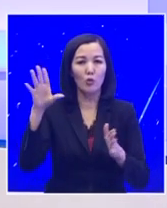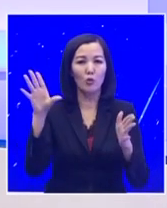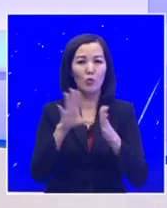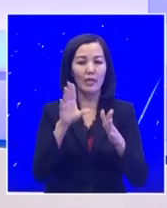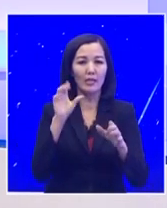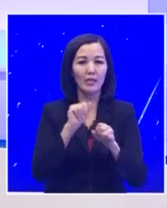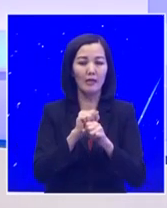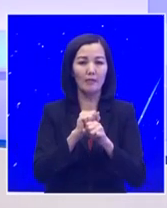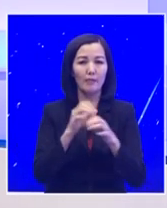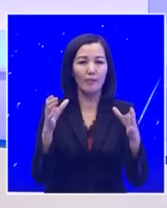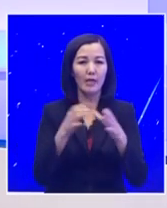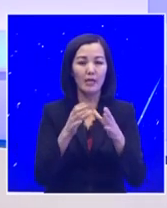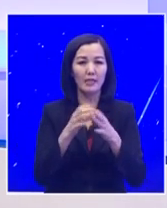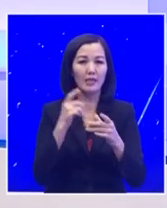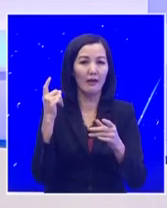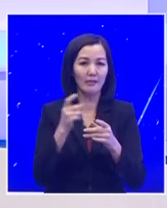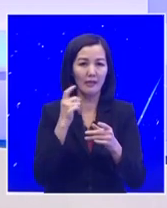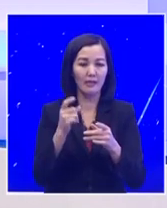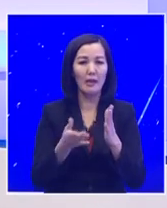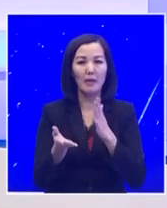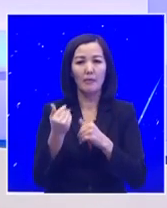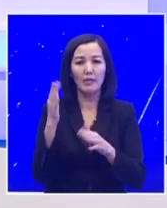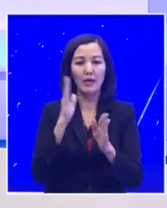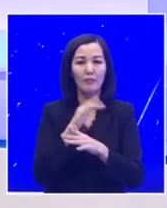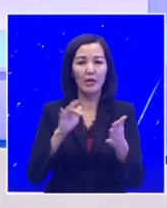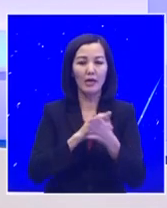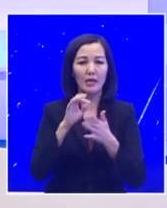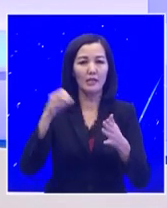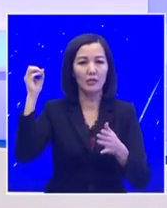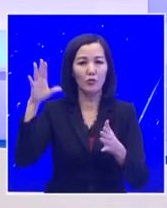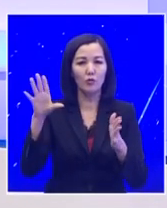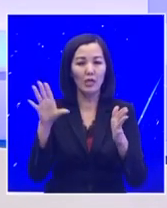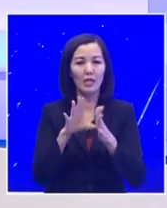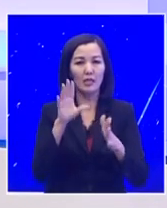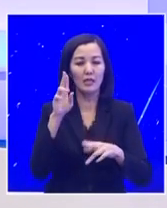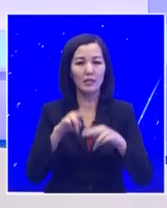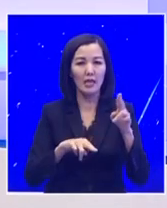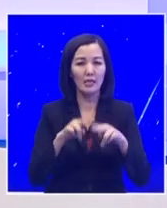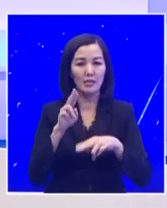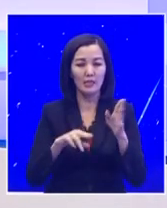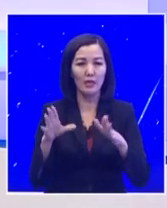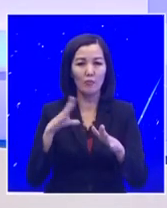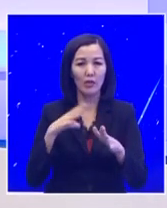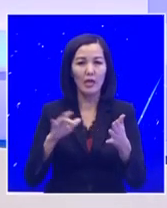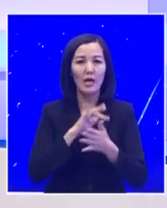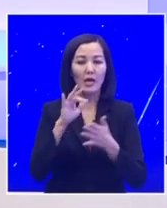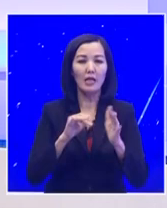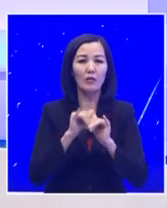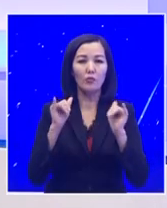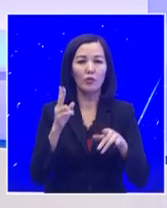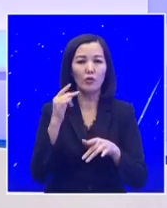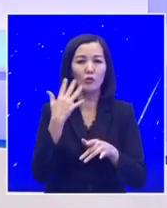осы азаматтарға тиесілі. Былтыр Қапшағай қаласында күн электр станциясын салғызған болатын. Сол кезде қаланы көркейтуге